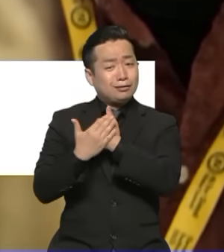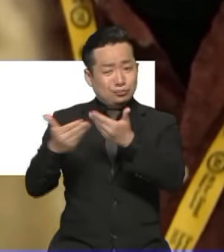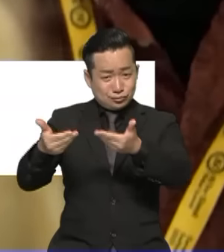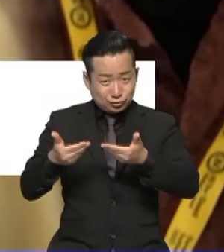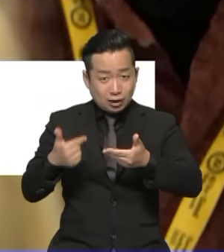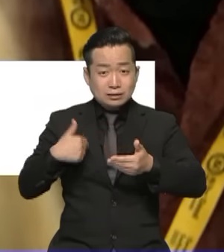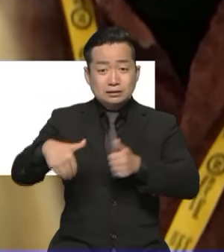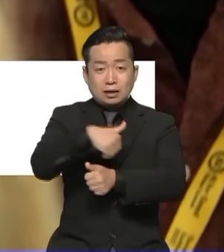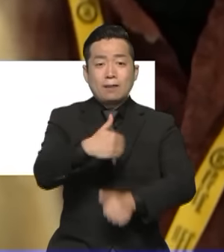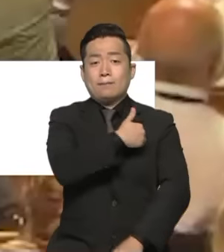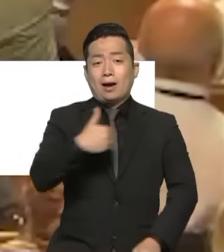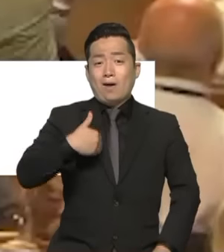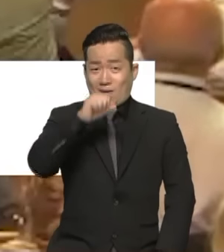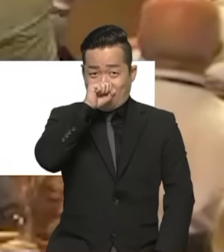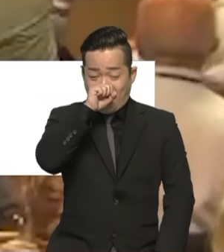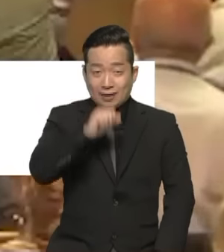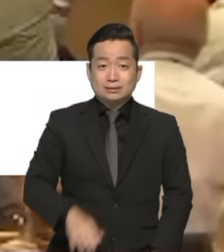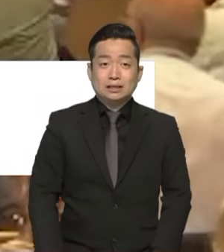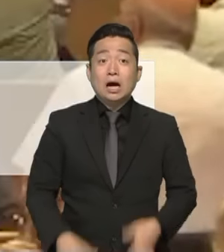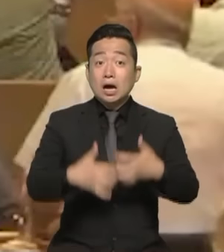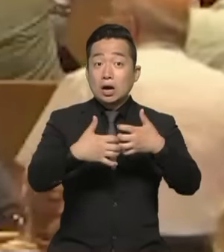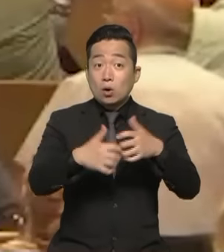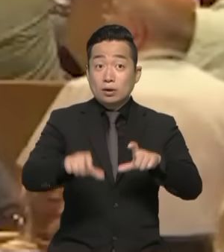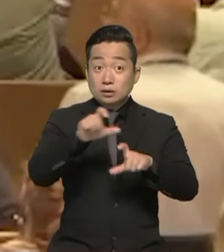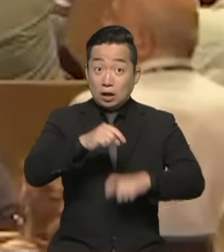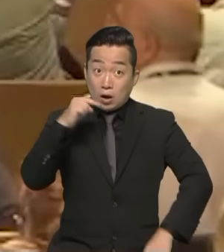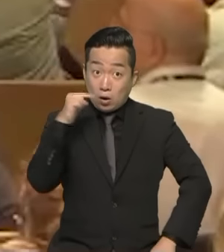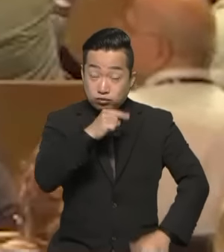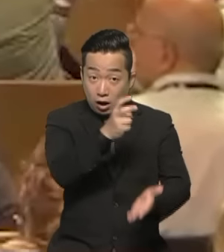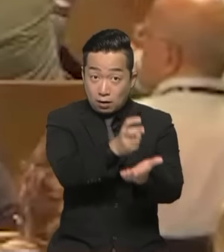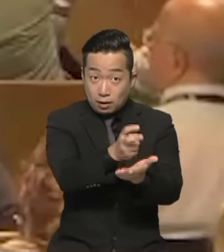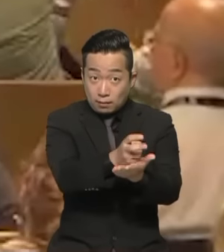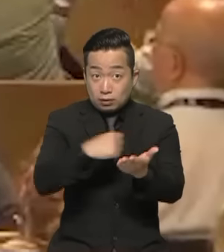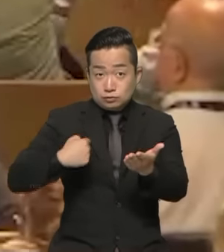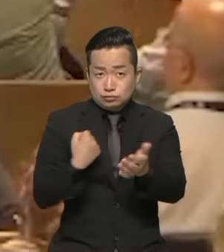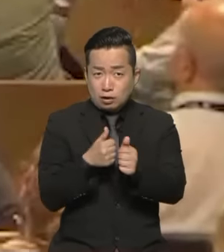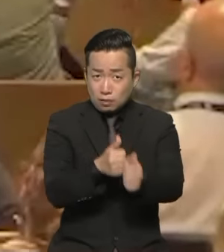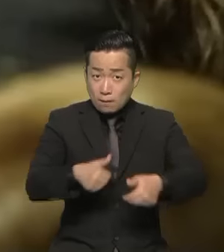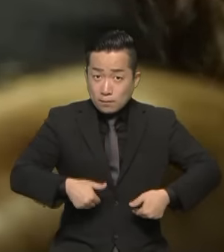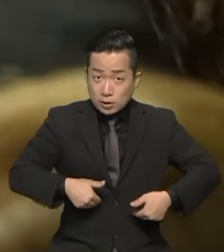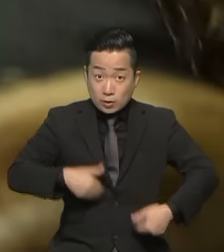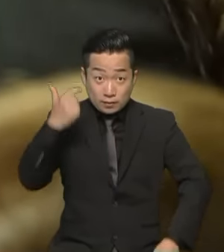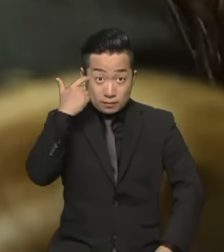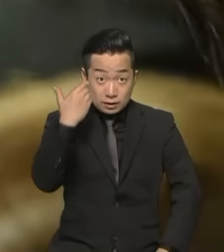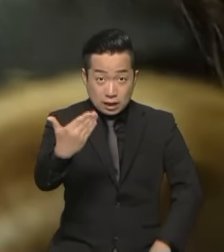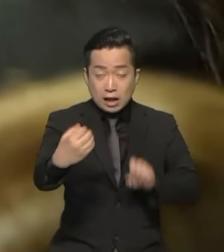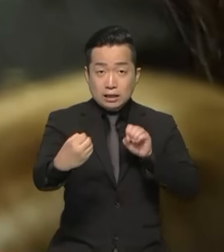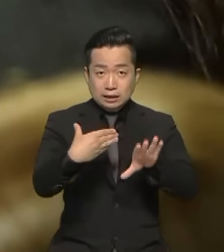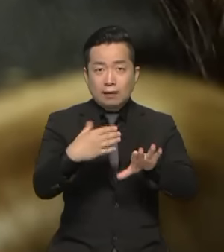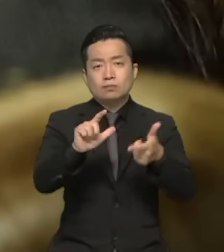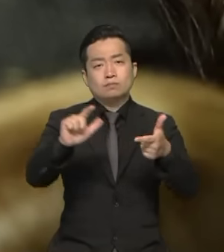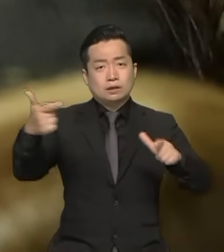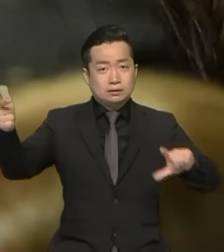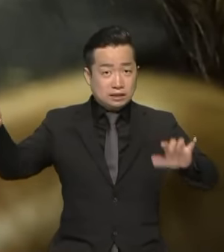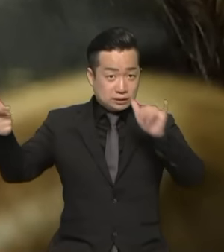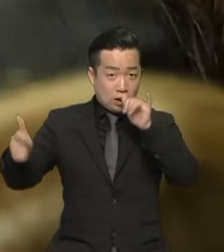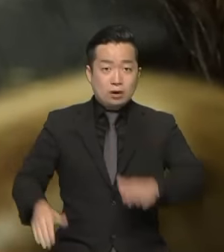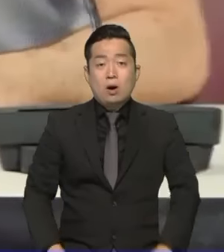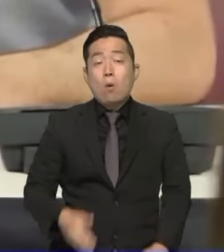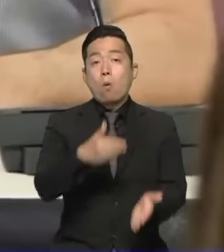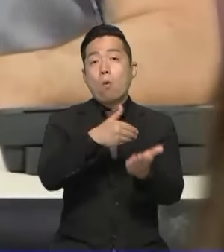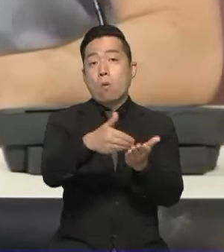my current situation. 로봇이 더 엄격한 규제를 따라야 하는지에 대해선 답변이 엇갈렸는데 화가